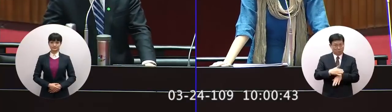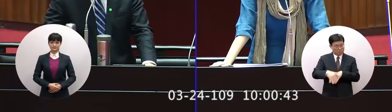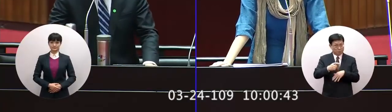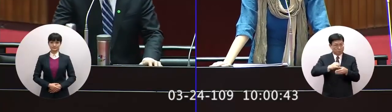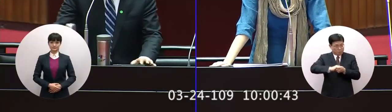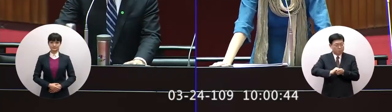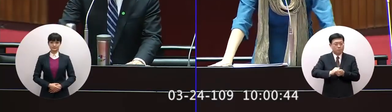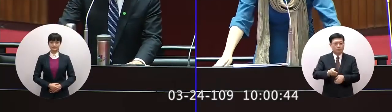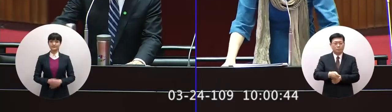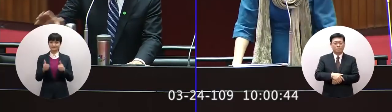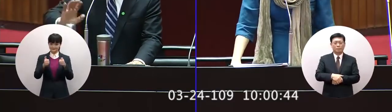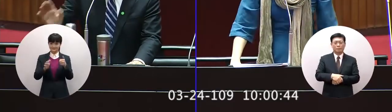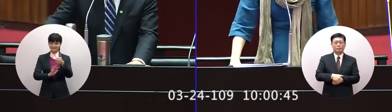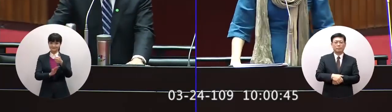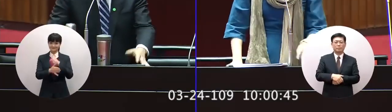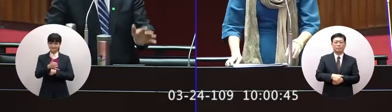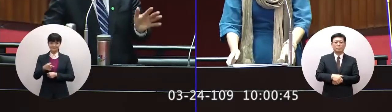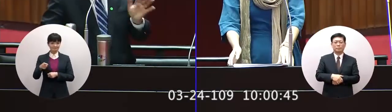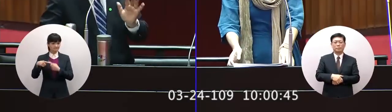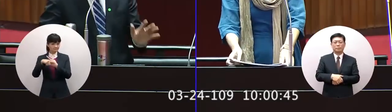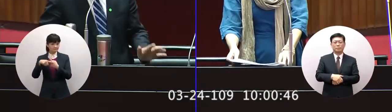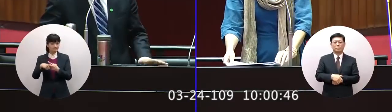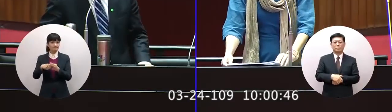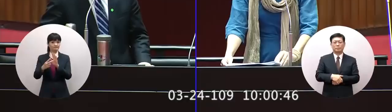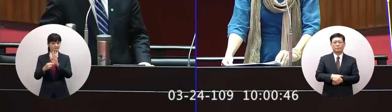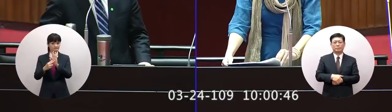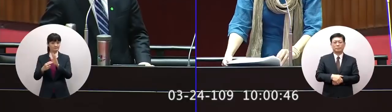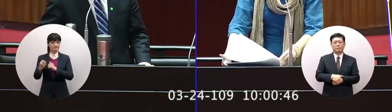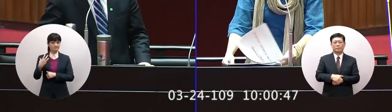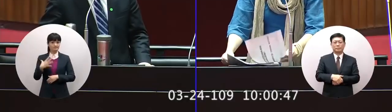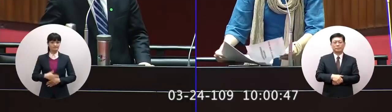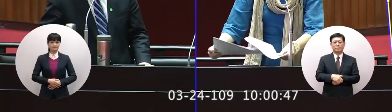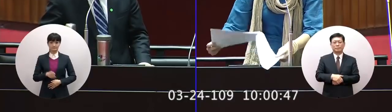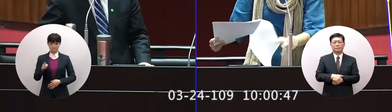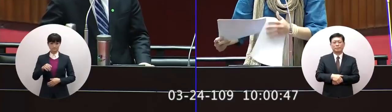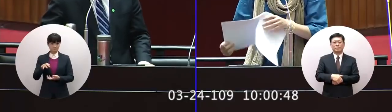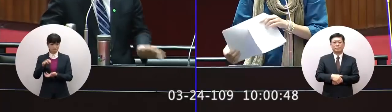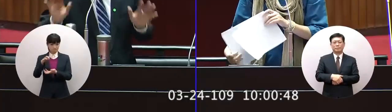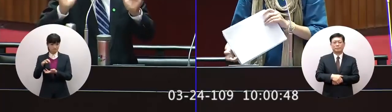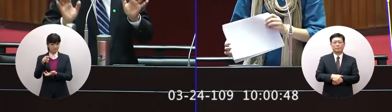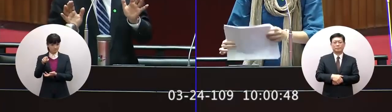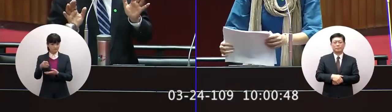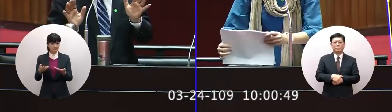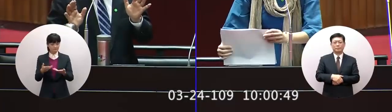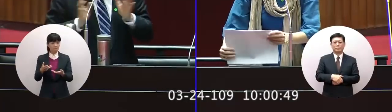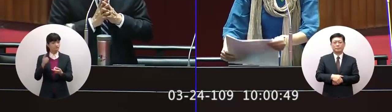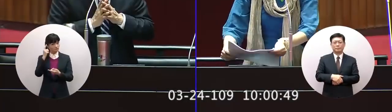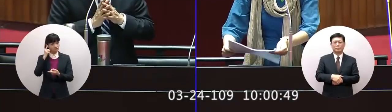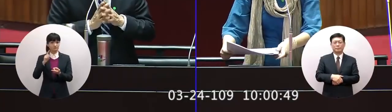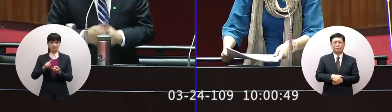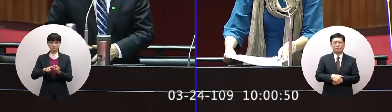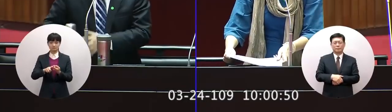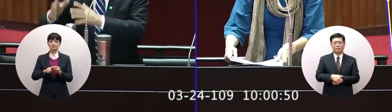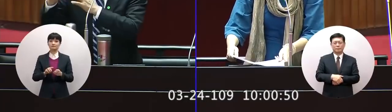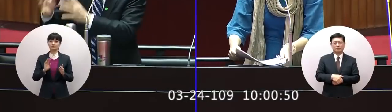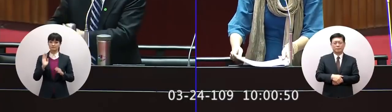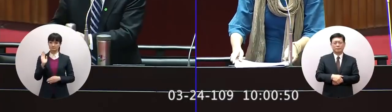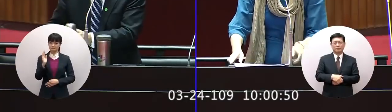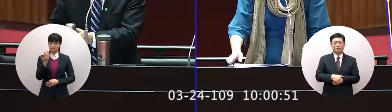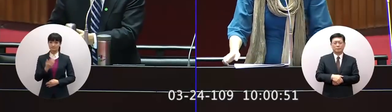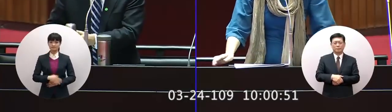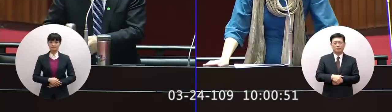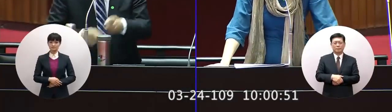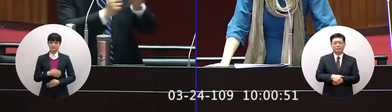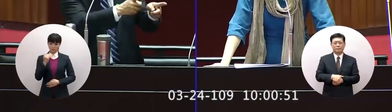会做这样的考虑？ 谢谢委员这个分析，其实委员顾虑确实不能说没道理，但 我们发